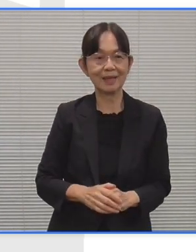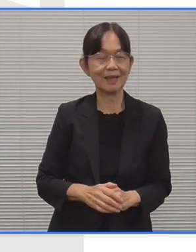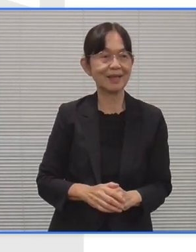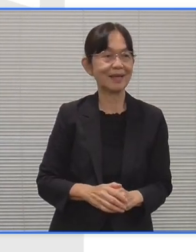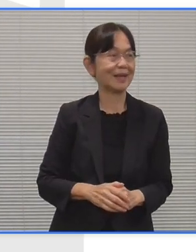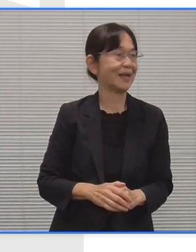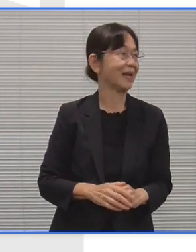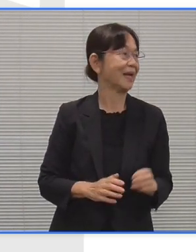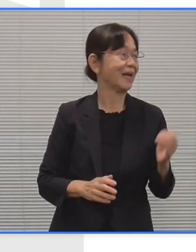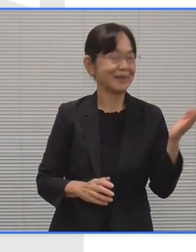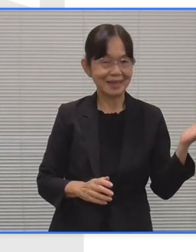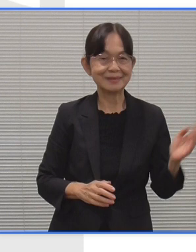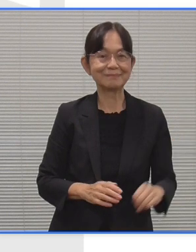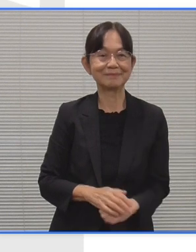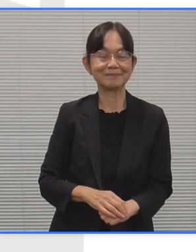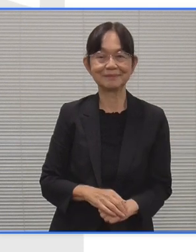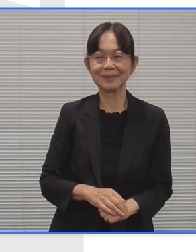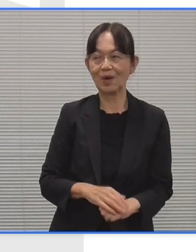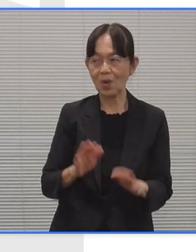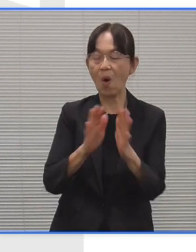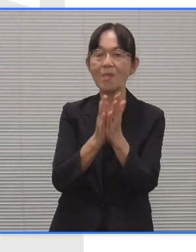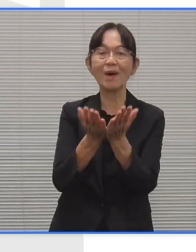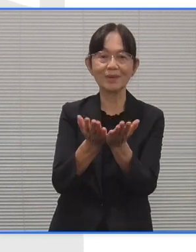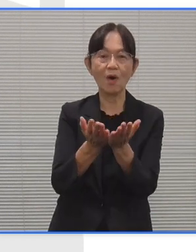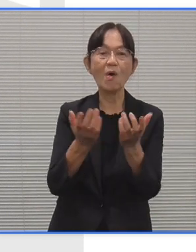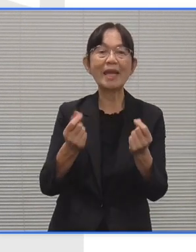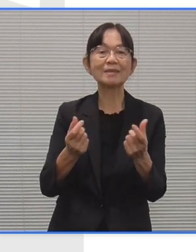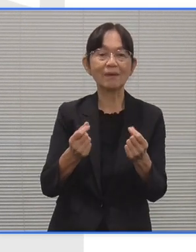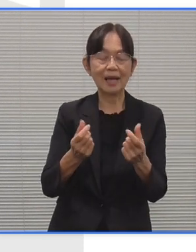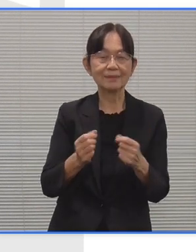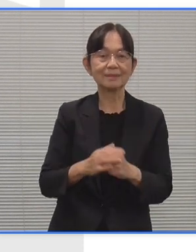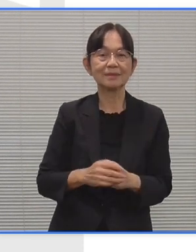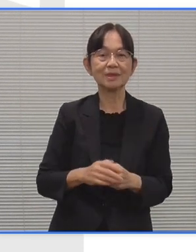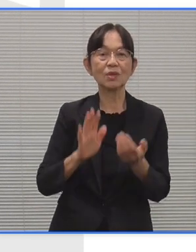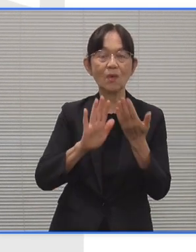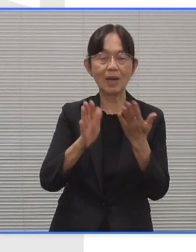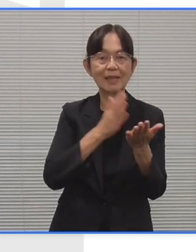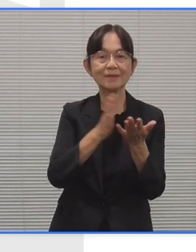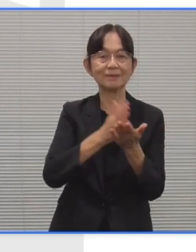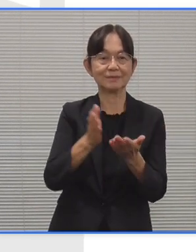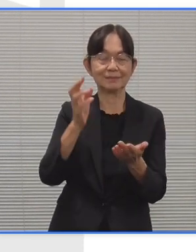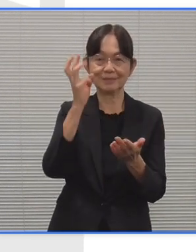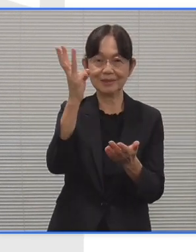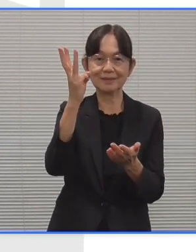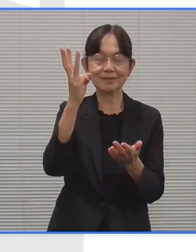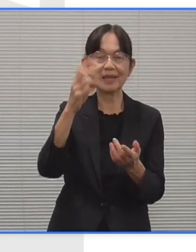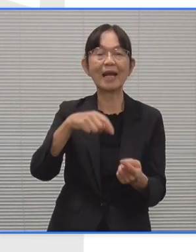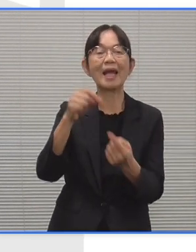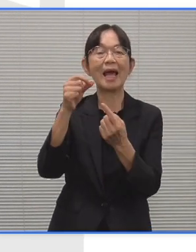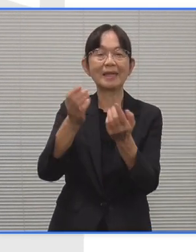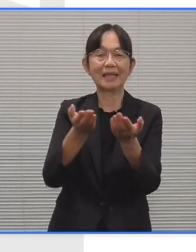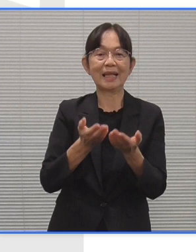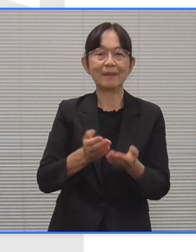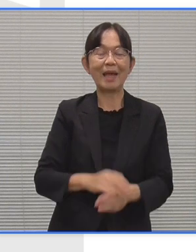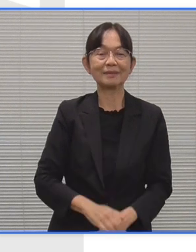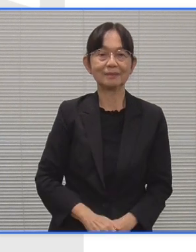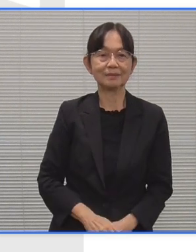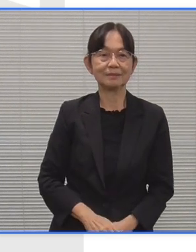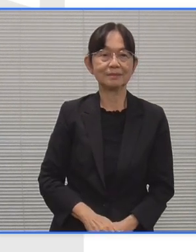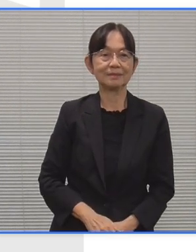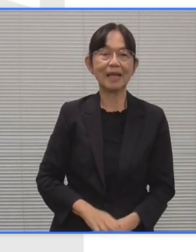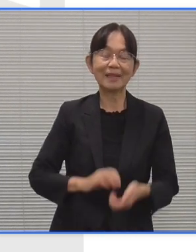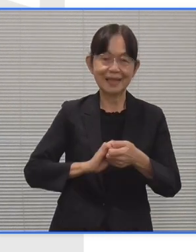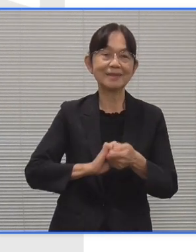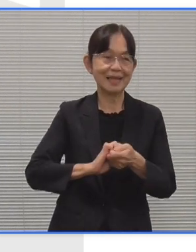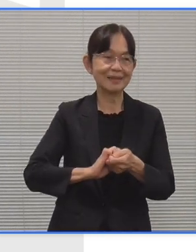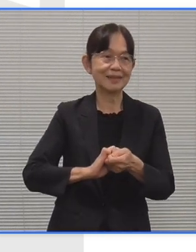紙なんですけれども、このノートですとかその他3種類から選んでいただきます。ぜひ